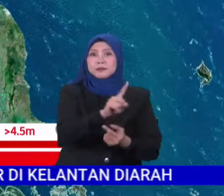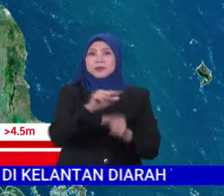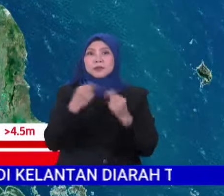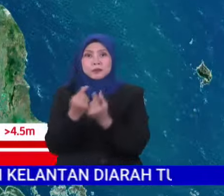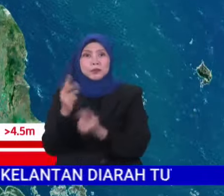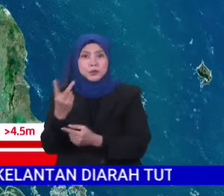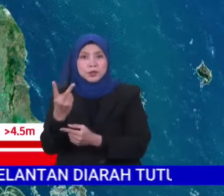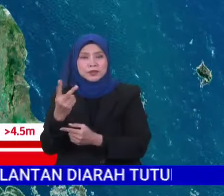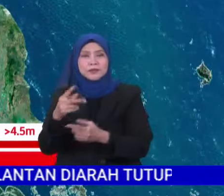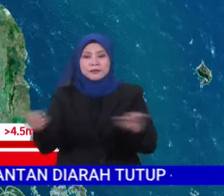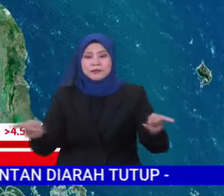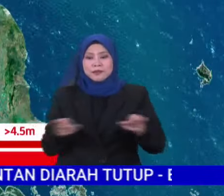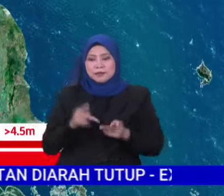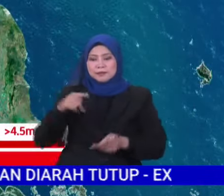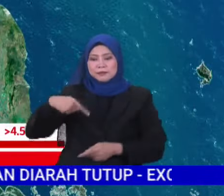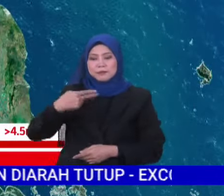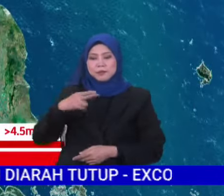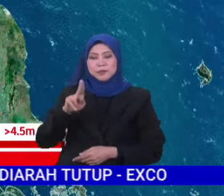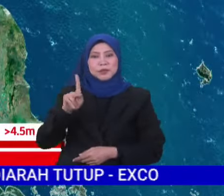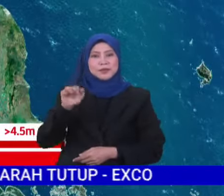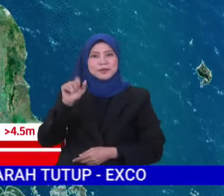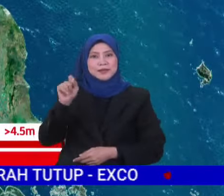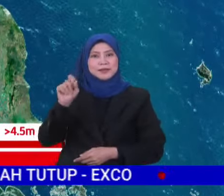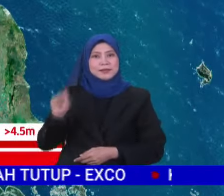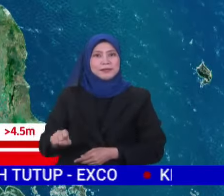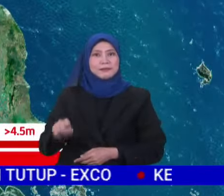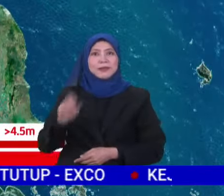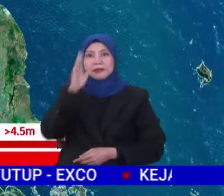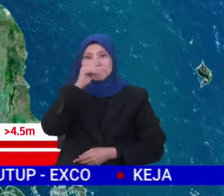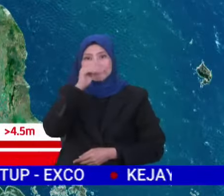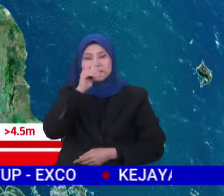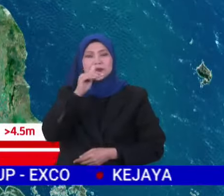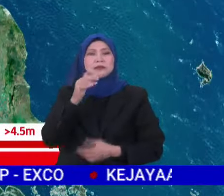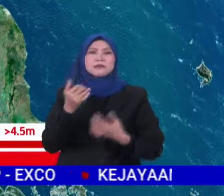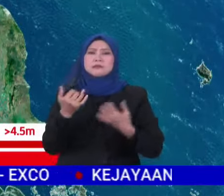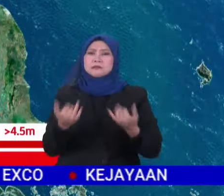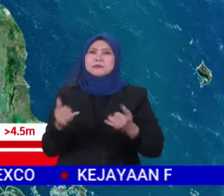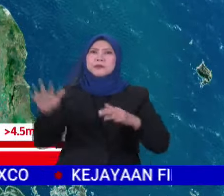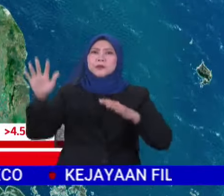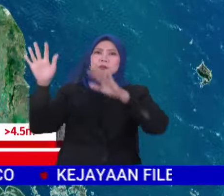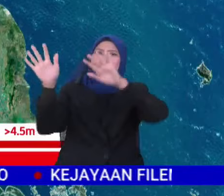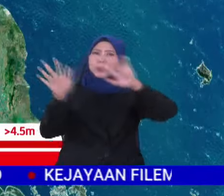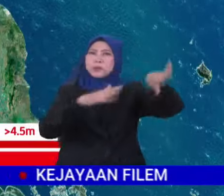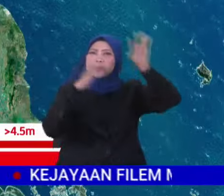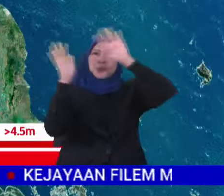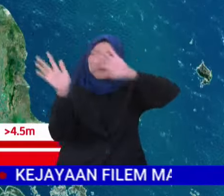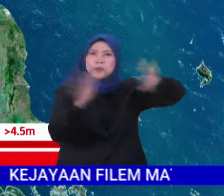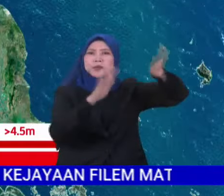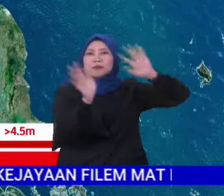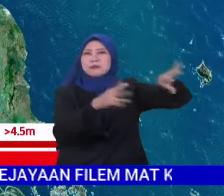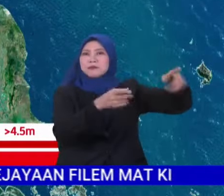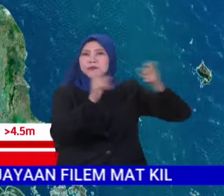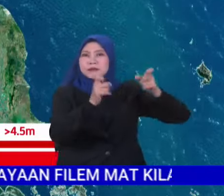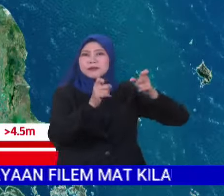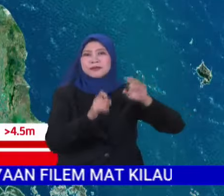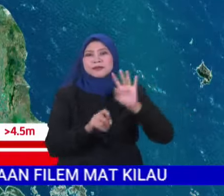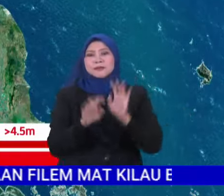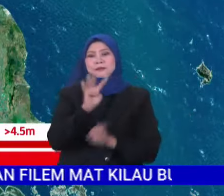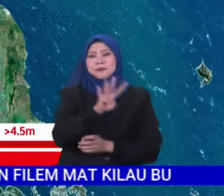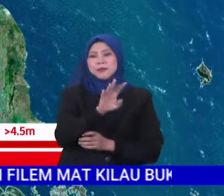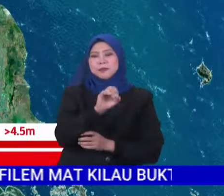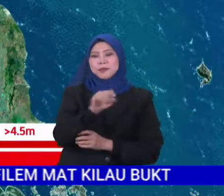kawasan perairan pukek dan juga setelah melakukan ruh yang mana dalam tempo ini angin bertiup dengan agak kencang sekitar